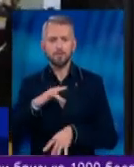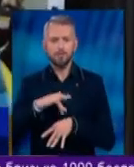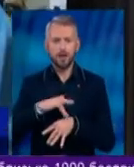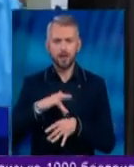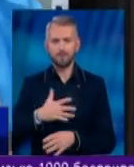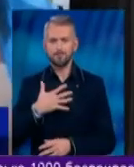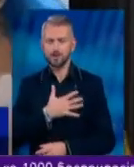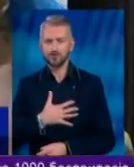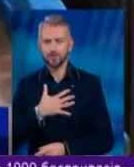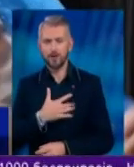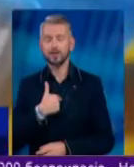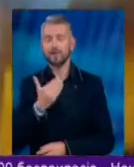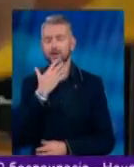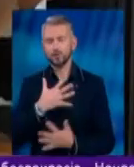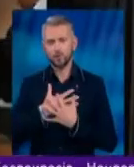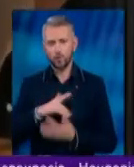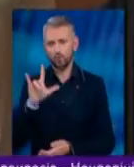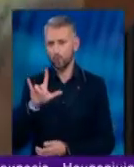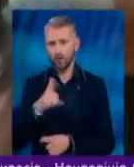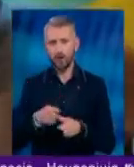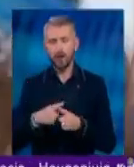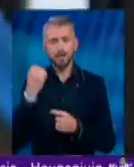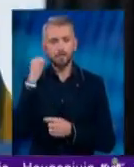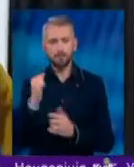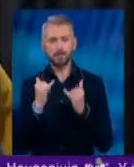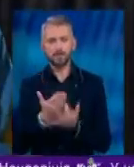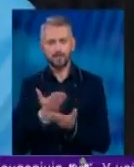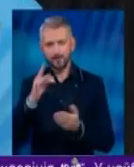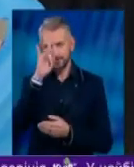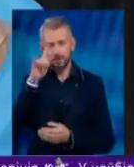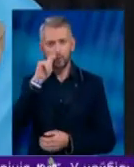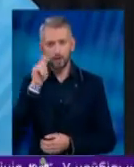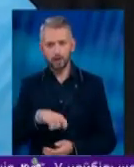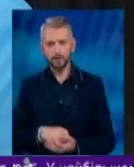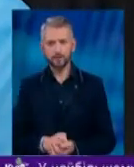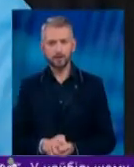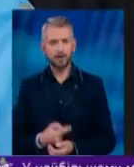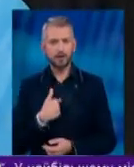переживал. Я вас люблю, это победа для вас. Слава Украине! Я